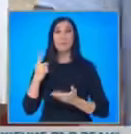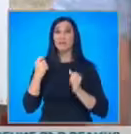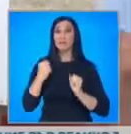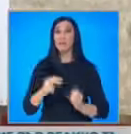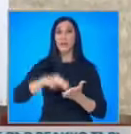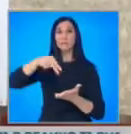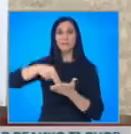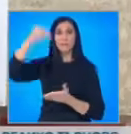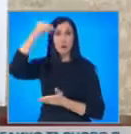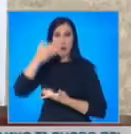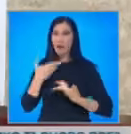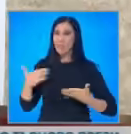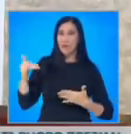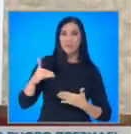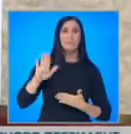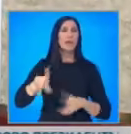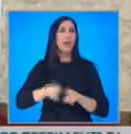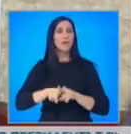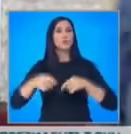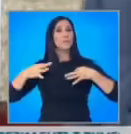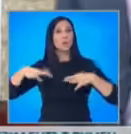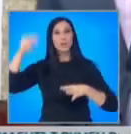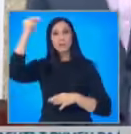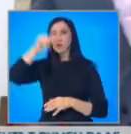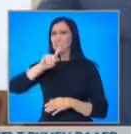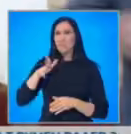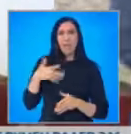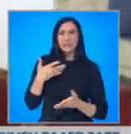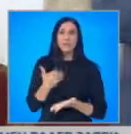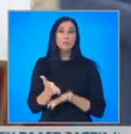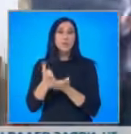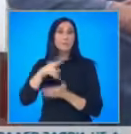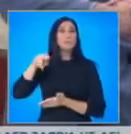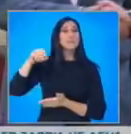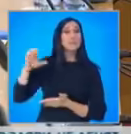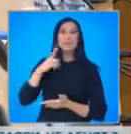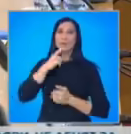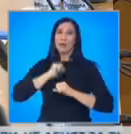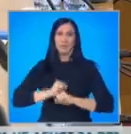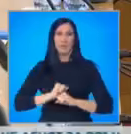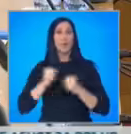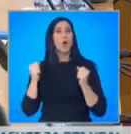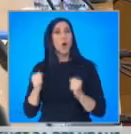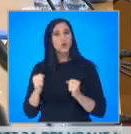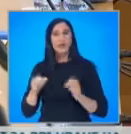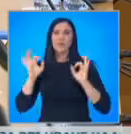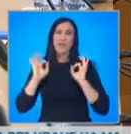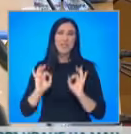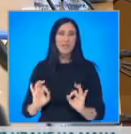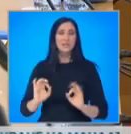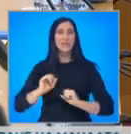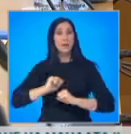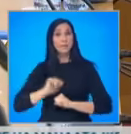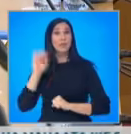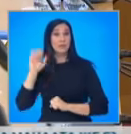от Изправи се, БГ, ние идваме. И те като Демократична България не желаят подкрепата на ДПС за кабинета. Очакването е наистина